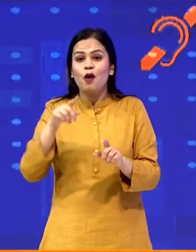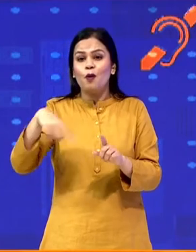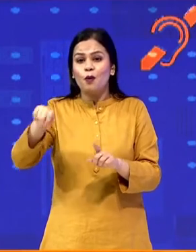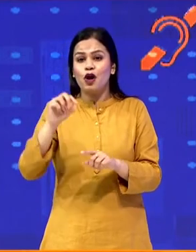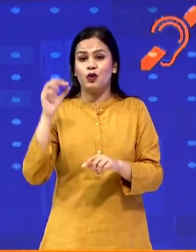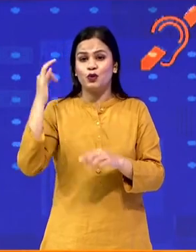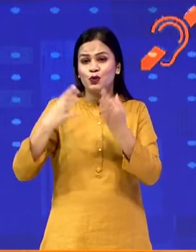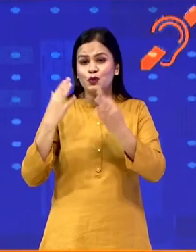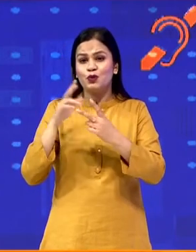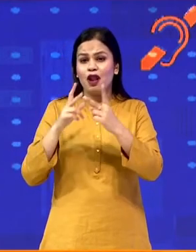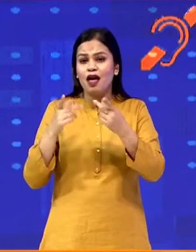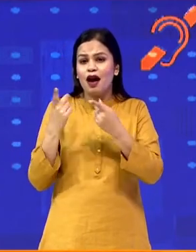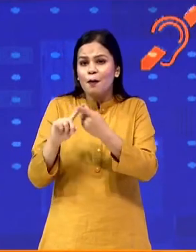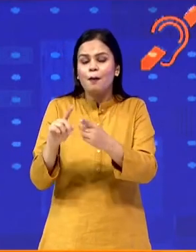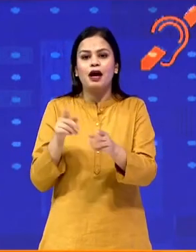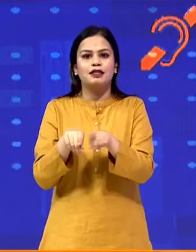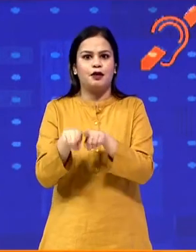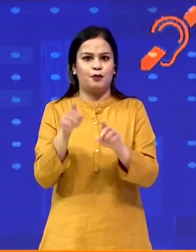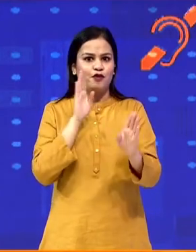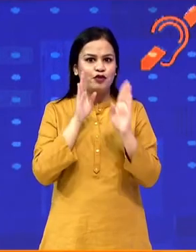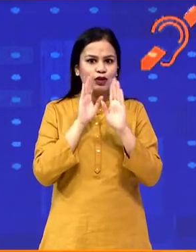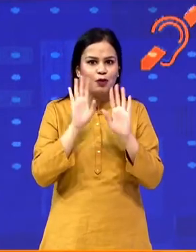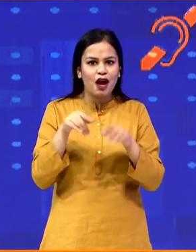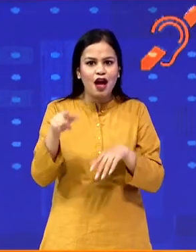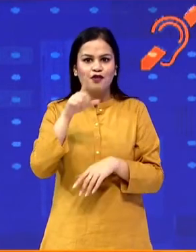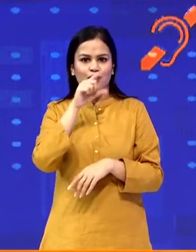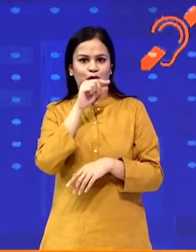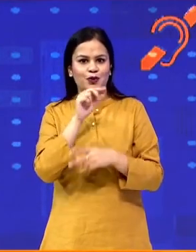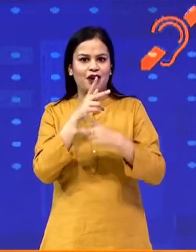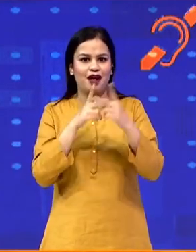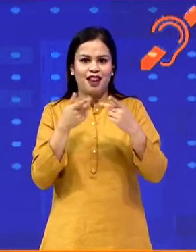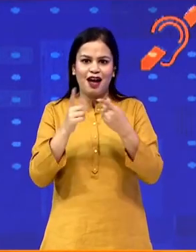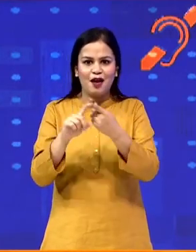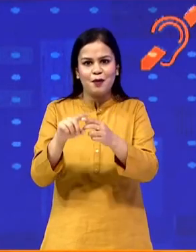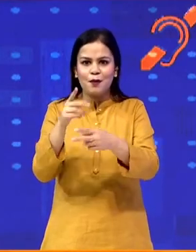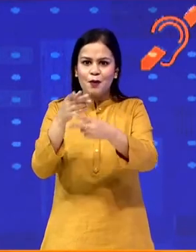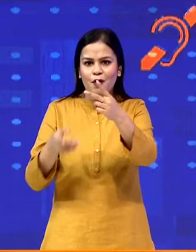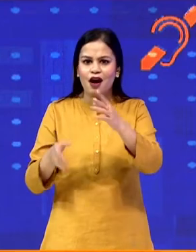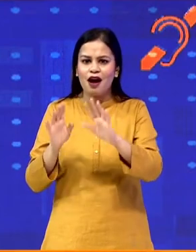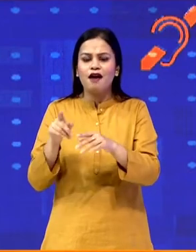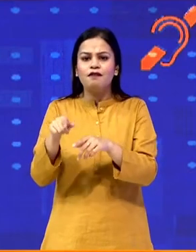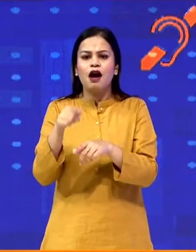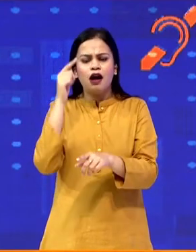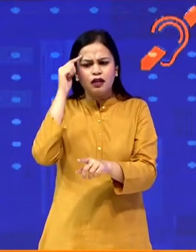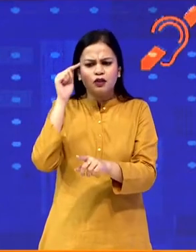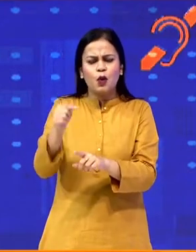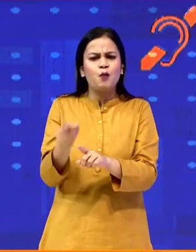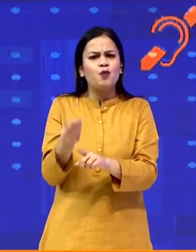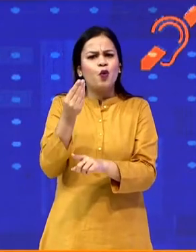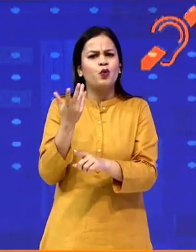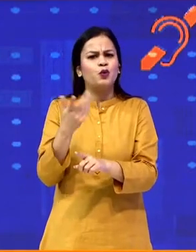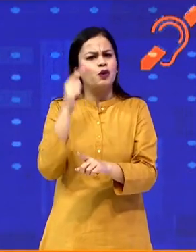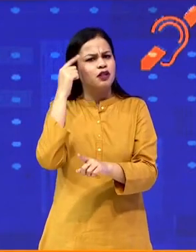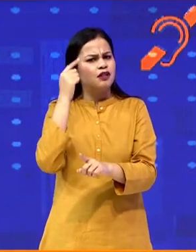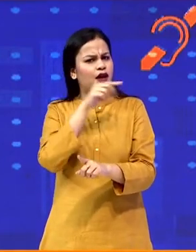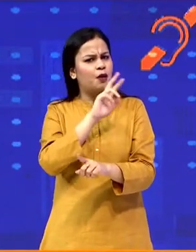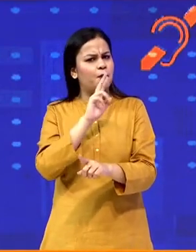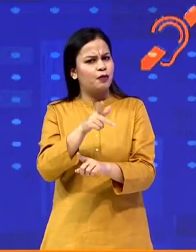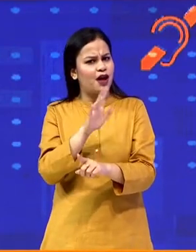जिसमें फेसबुक है जिसमें ट्विटर है सोशल मीडिया है उसे पर क्यों इतना ज्यादा ध्यान दिया जाता है